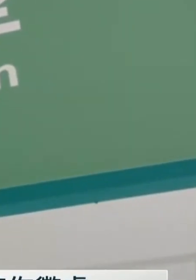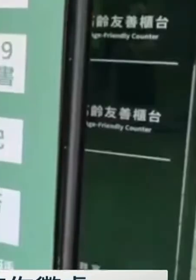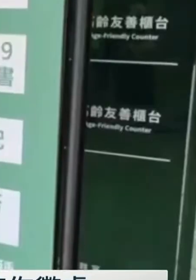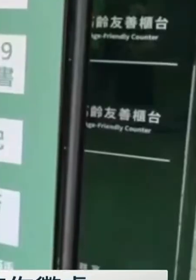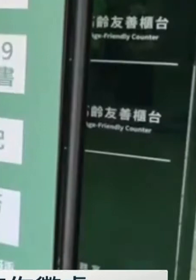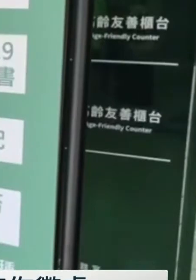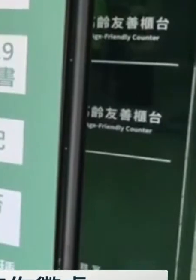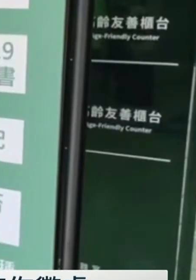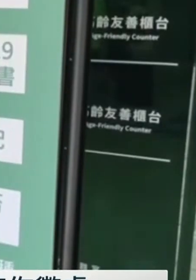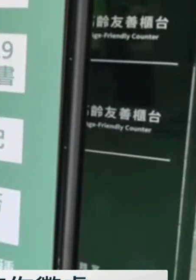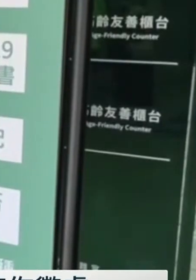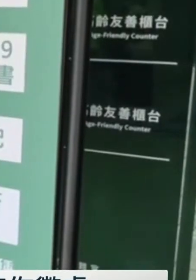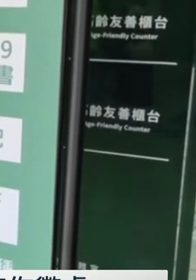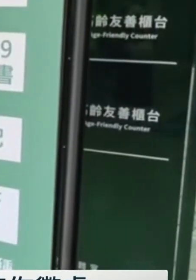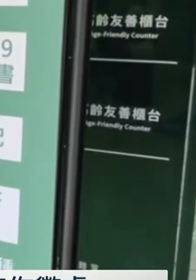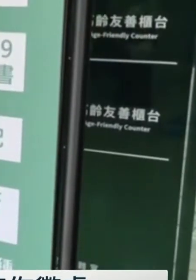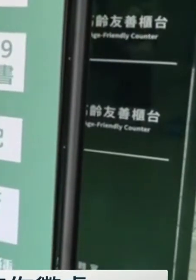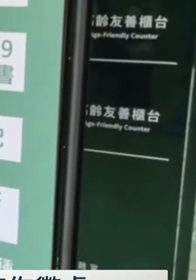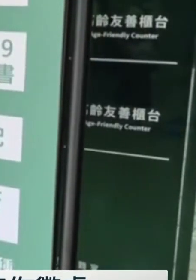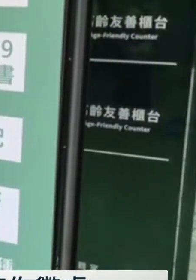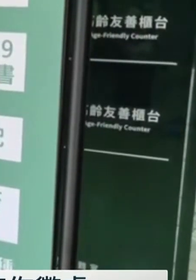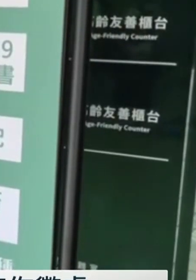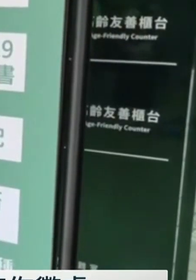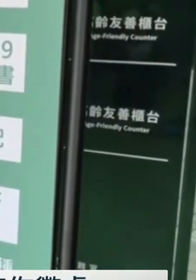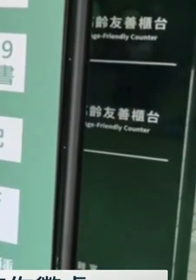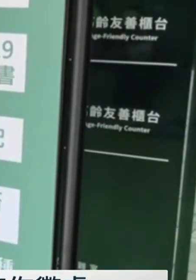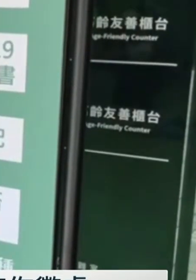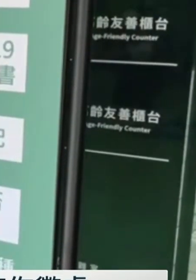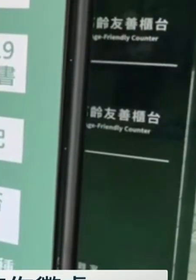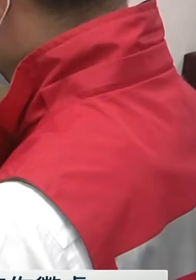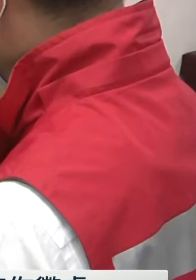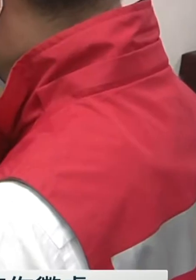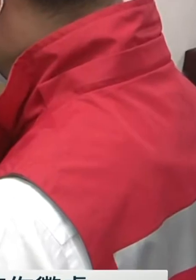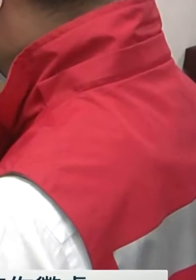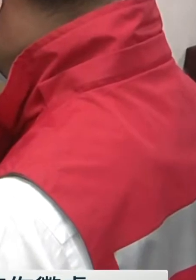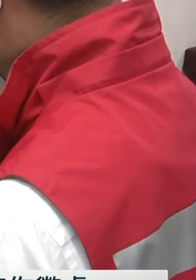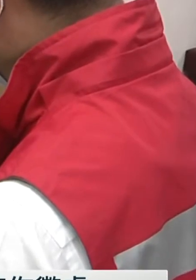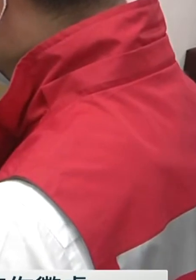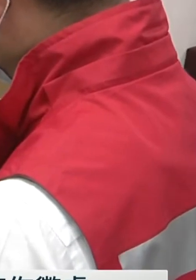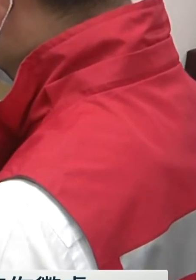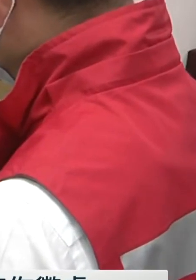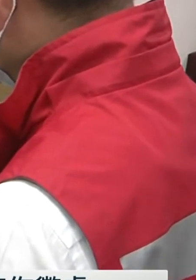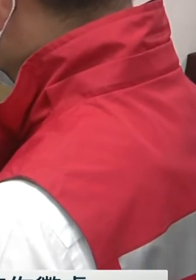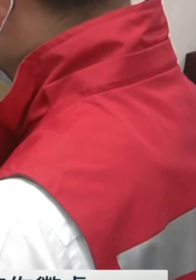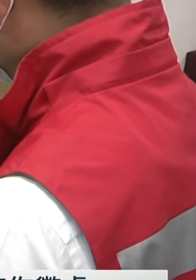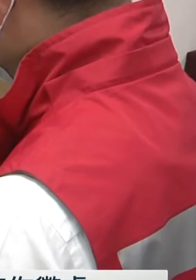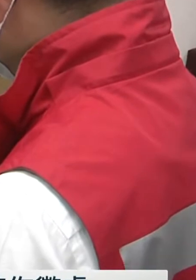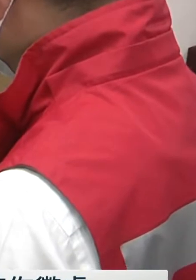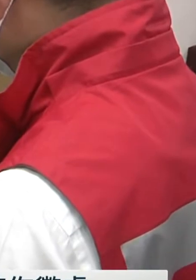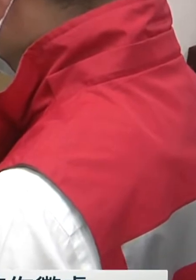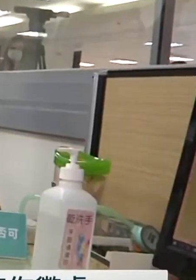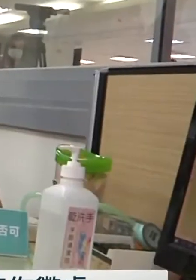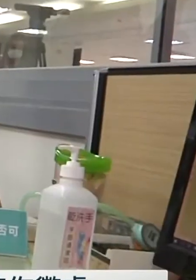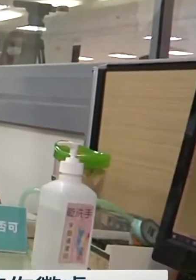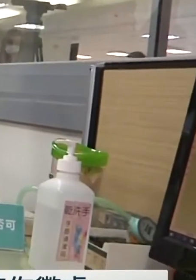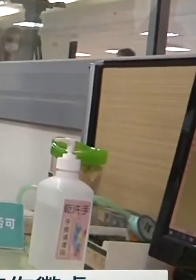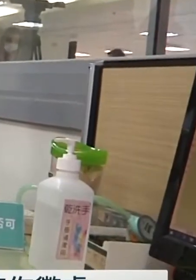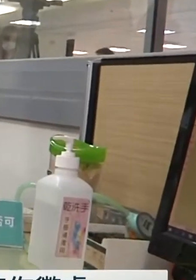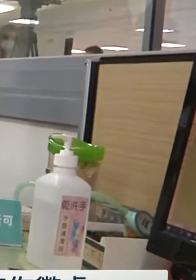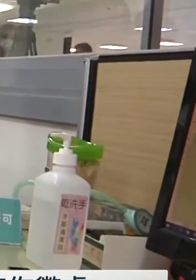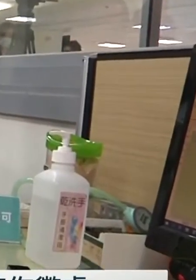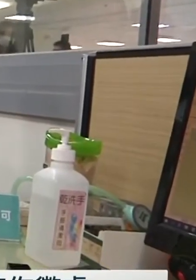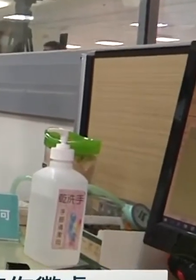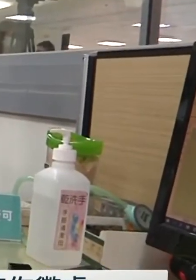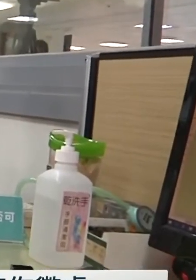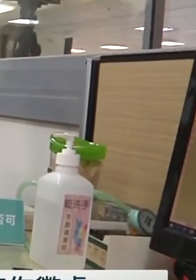适合以减少配发疫苗作为惩处。指挥中心也预告，近期就会开放全国75岁以上长者及65岁